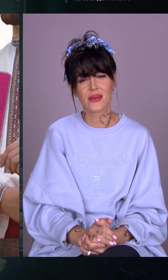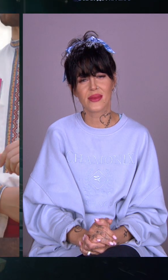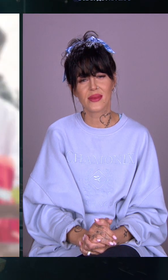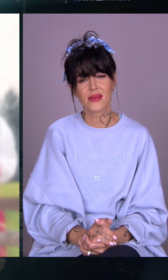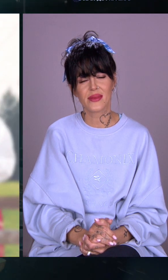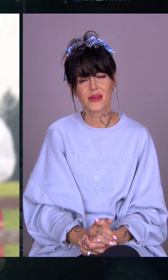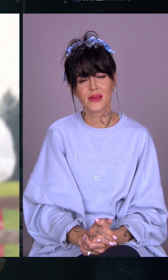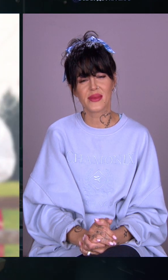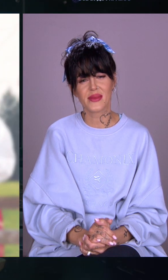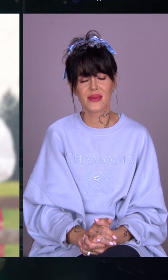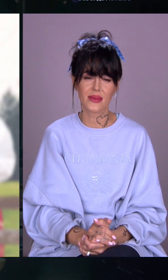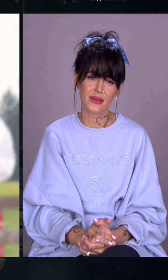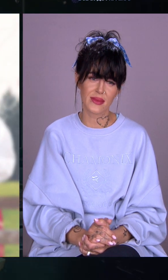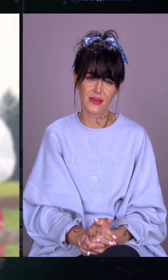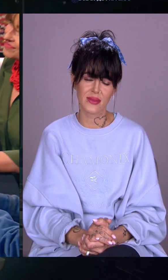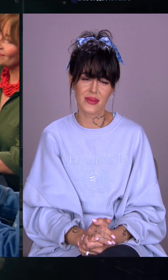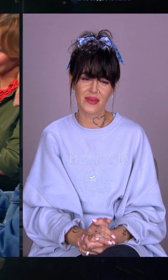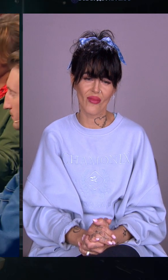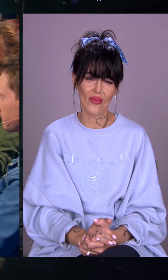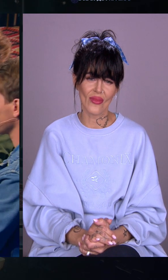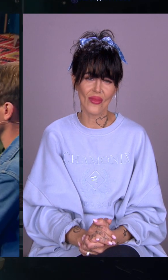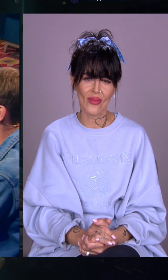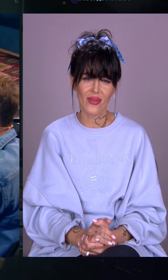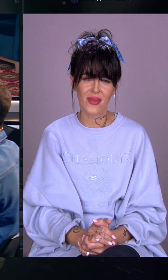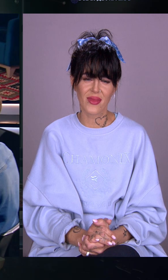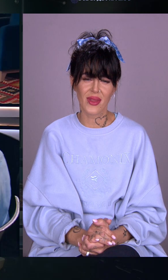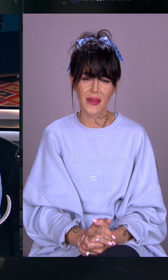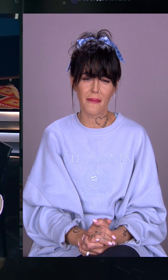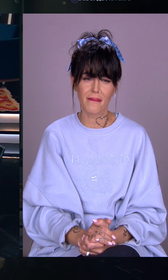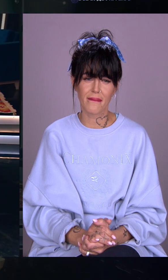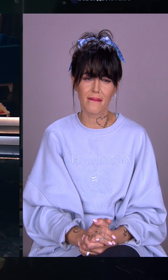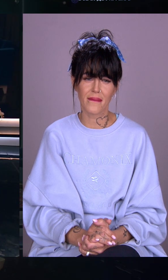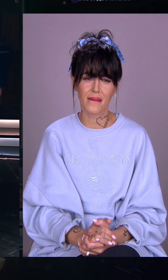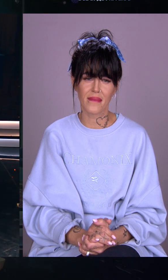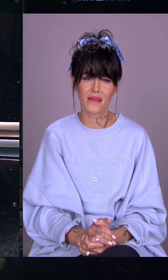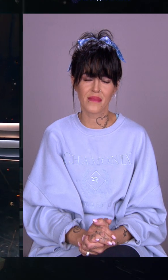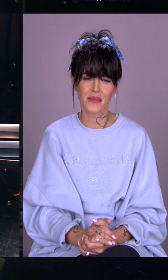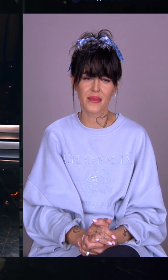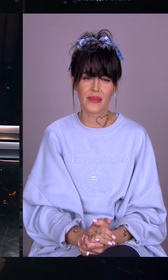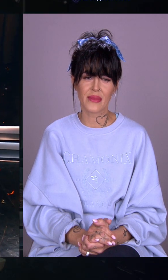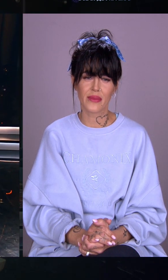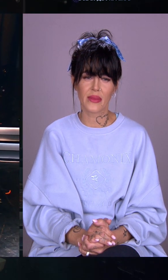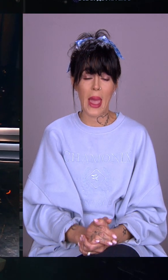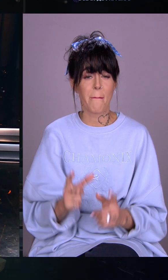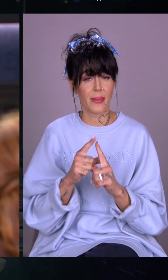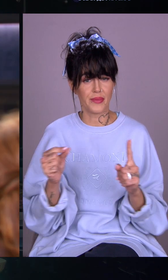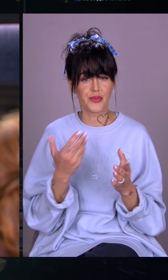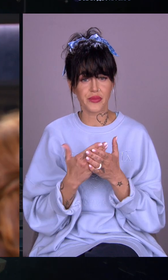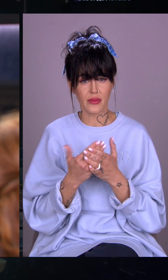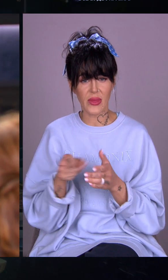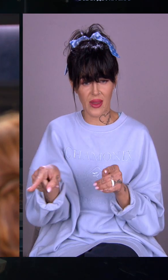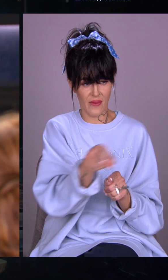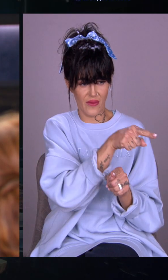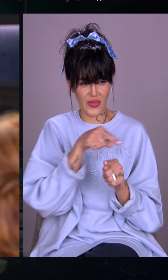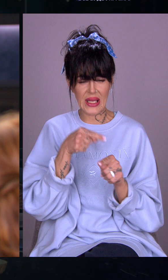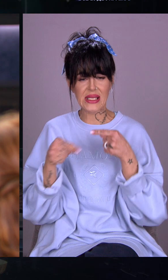Так. ви всі з різних регіонів